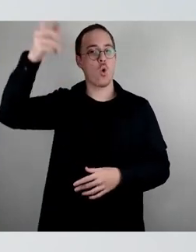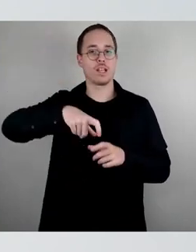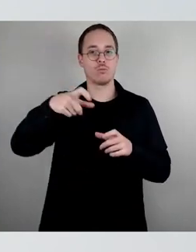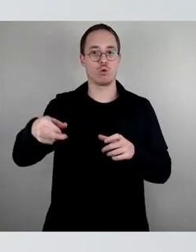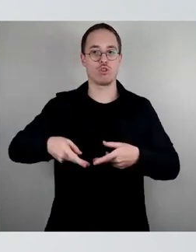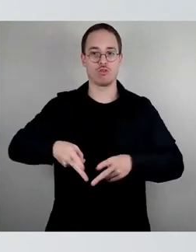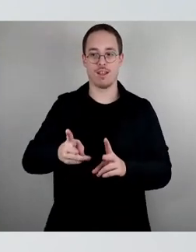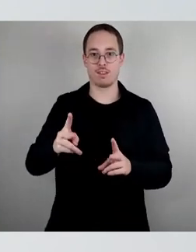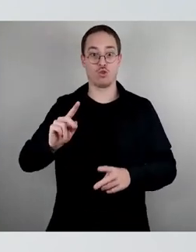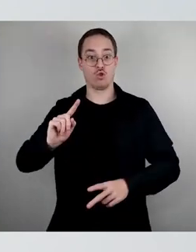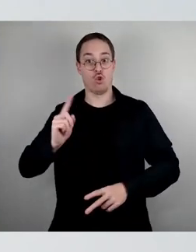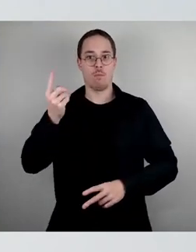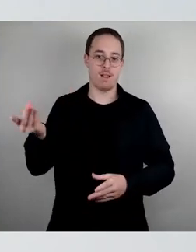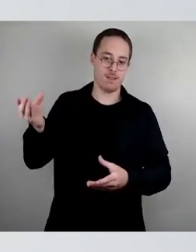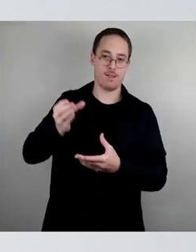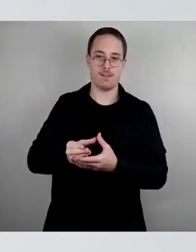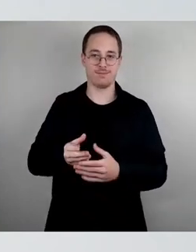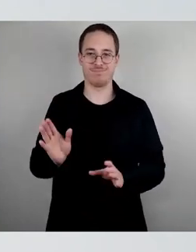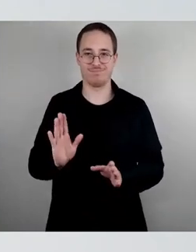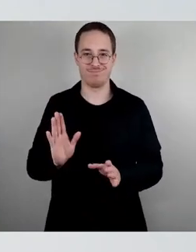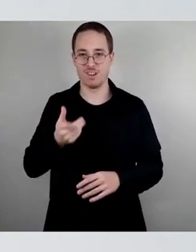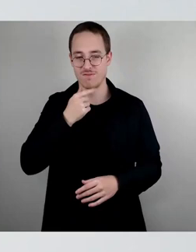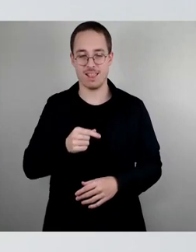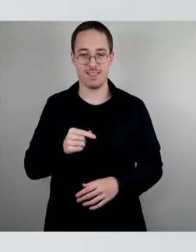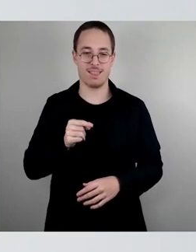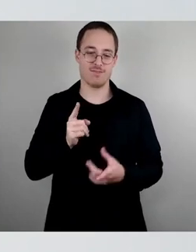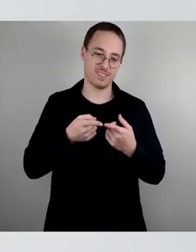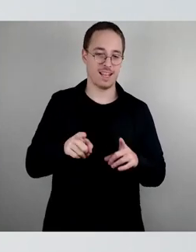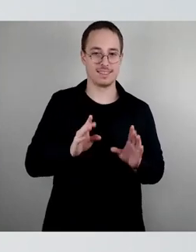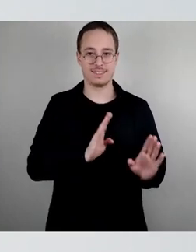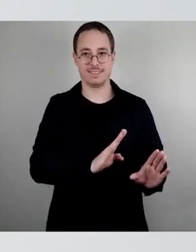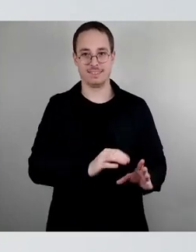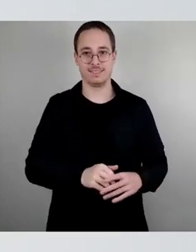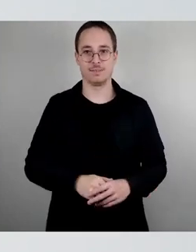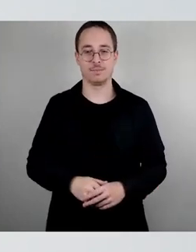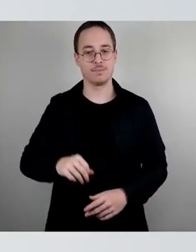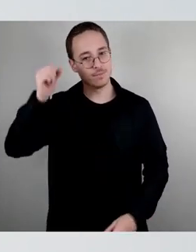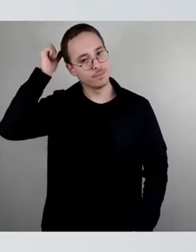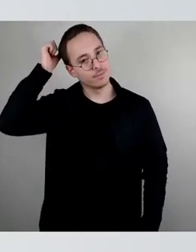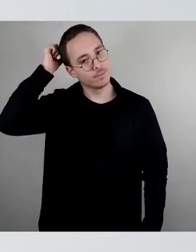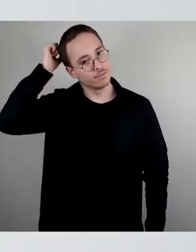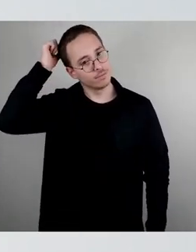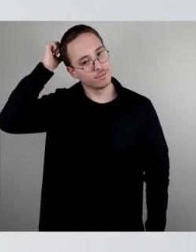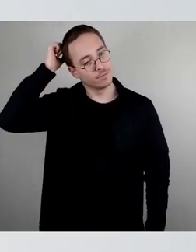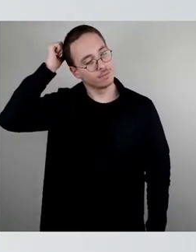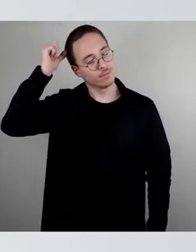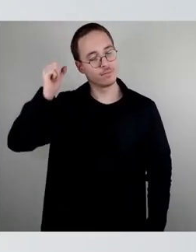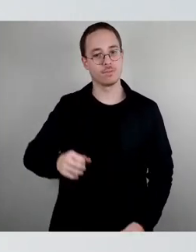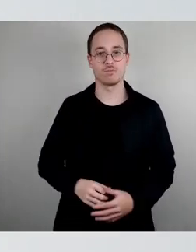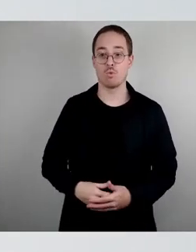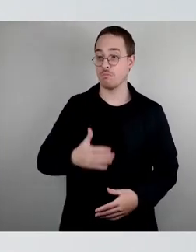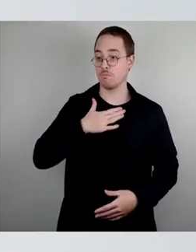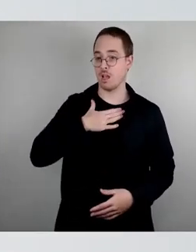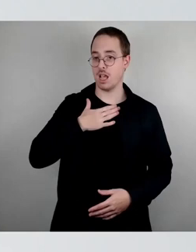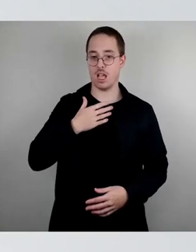Umgestaltung des Ullersdorfer Platzes wirklich jetzt mal zum Ergebnis führen. Denn der ein oder andere weiß es, zu meinen Stadtratzeiten haben wir bereits auch